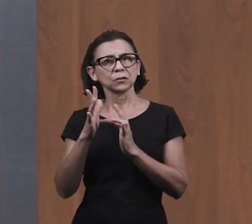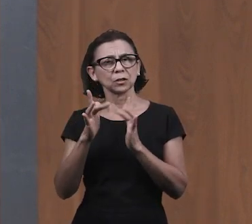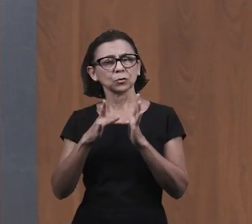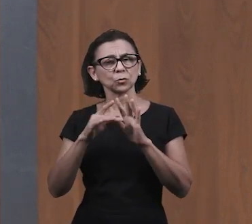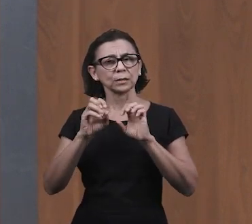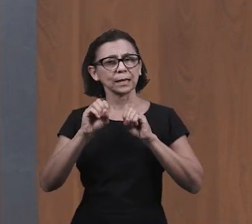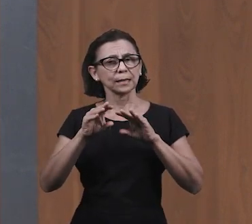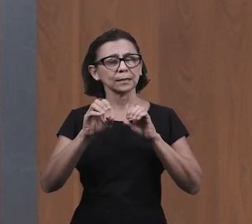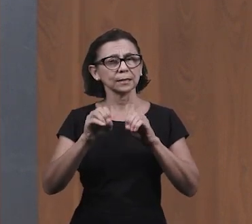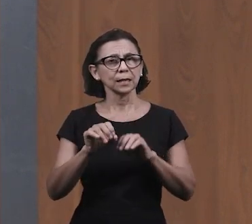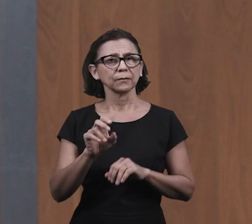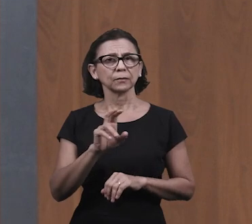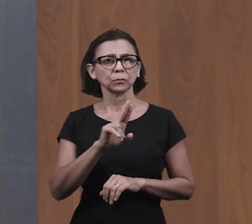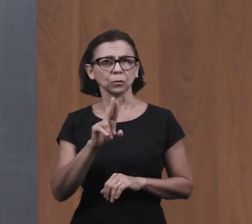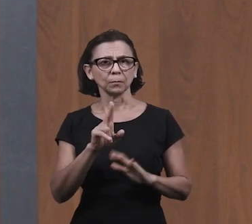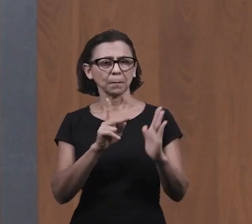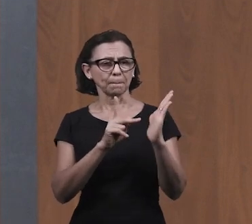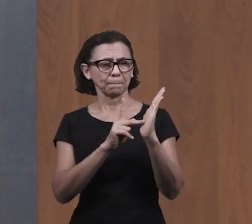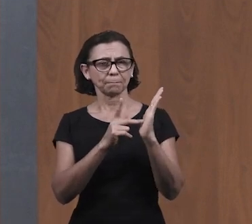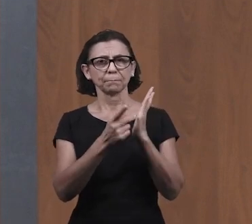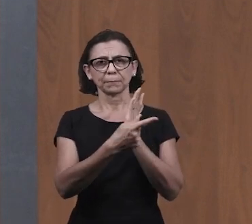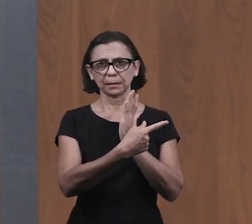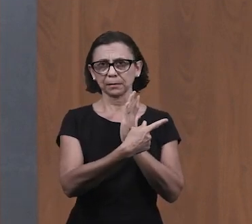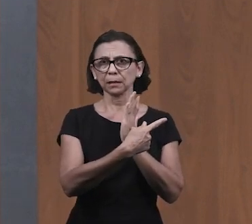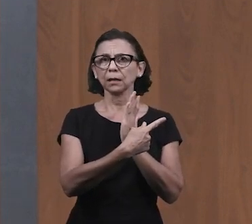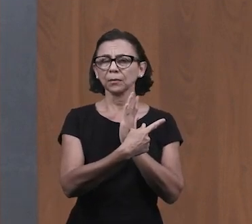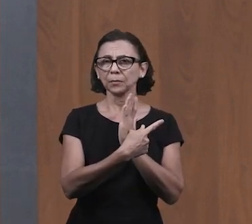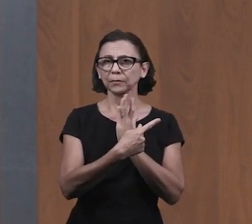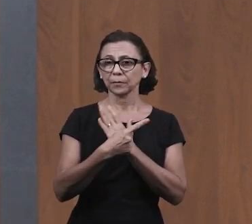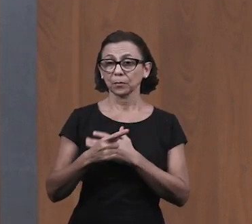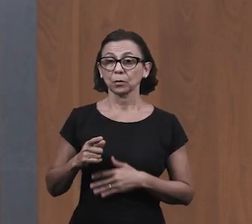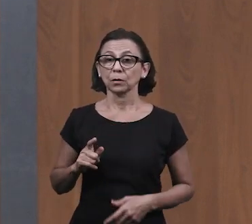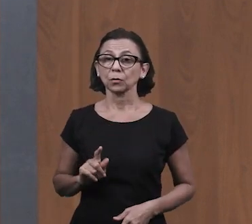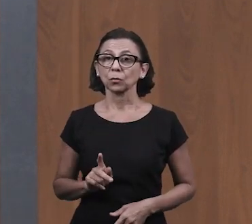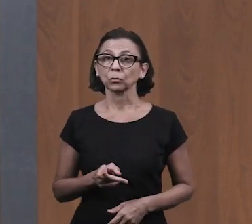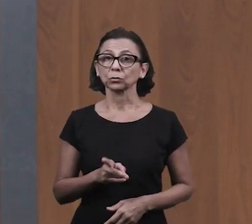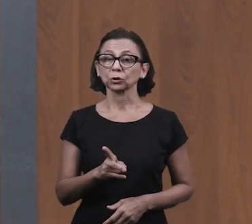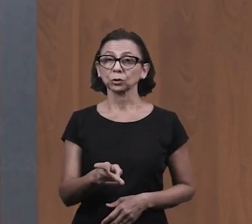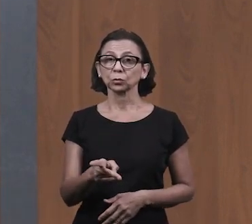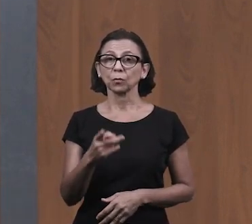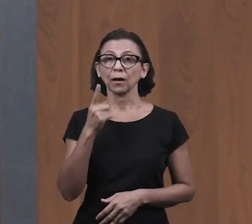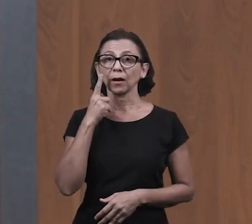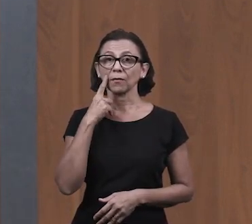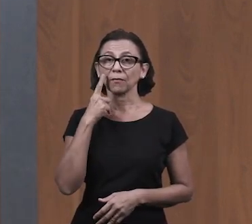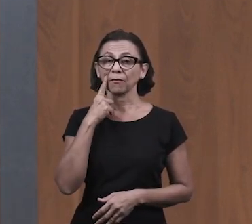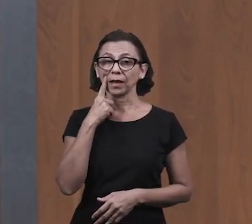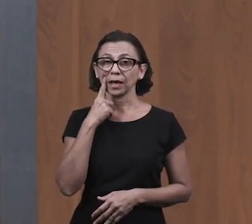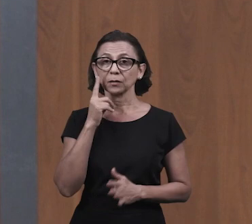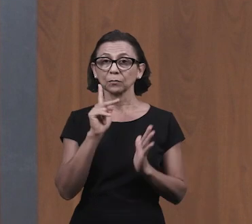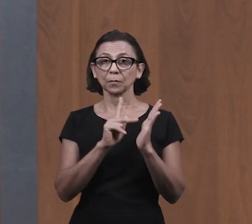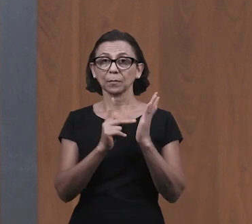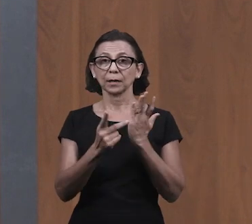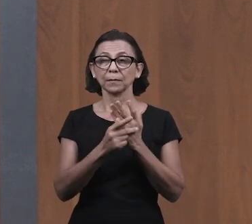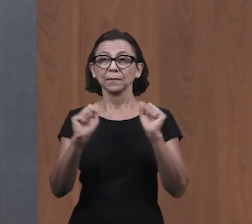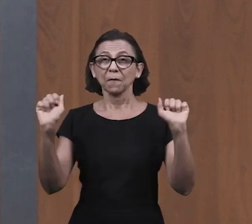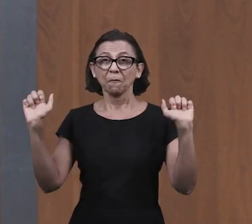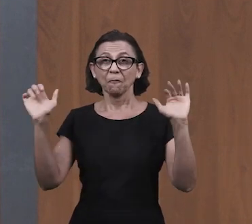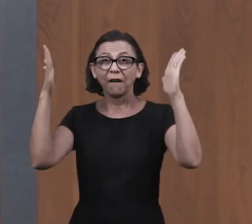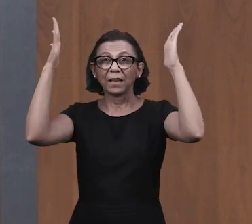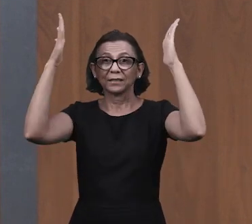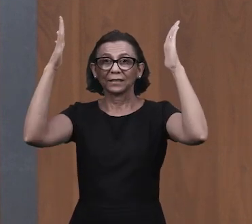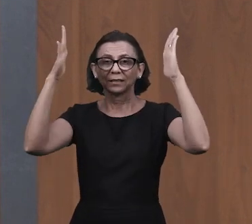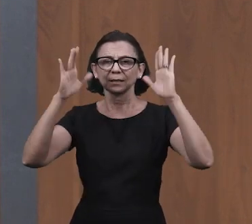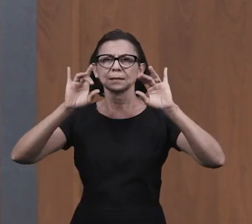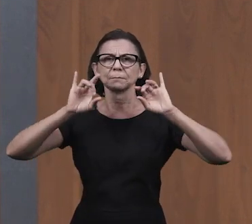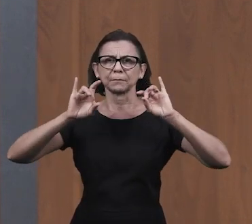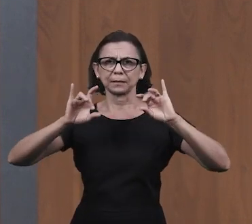les histoires que le Seigneur Jésus racontait. Elles sont appelées de paraboles. Aujourd'hui, nous allons continuer à parler